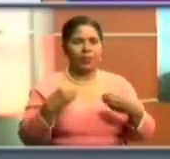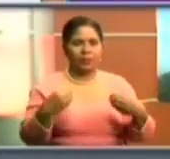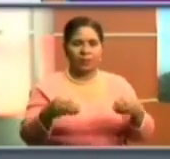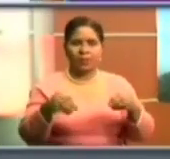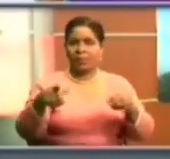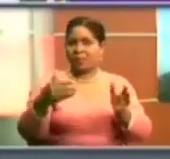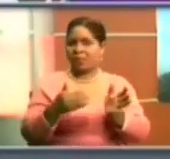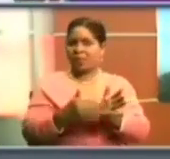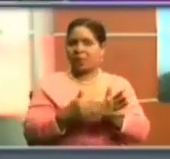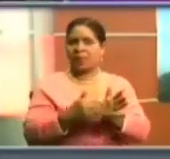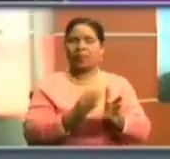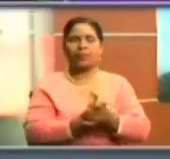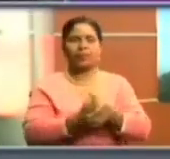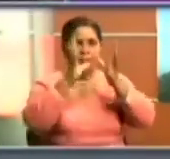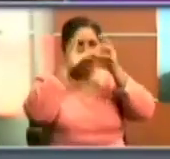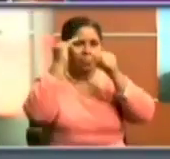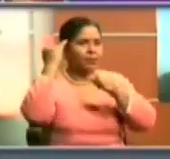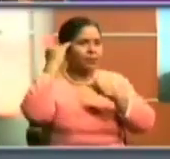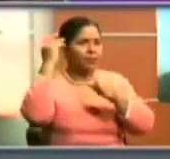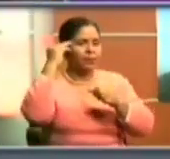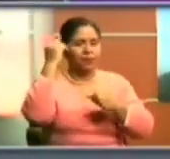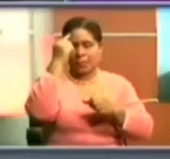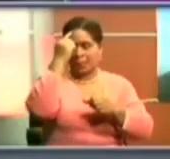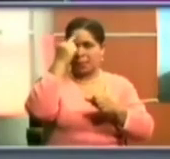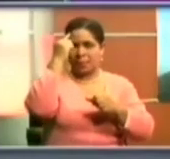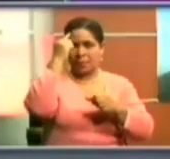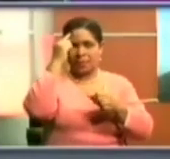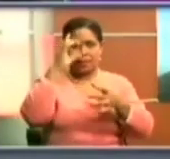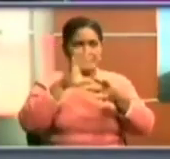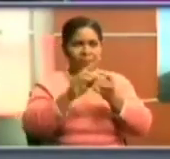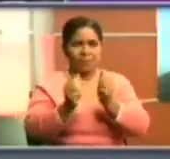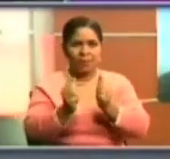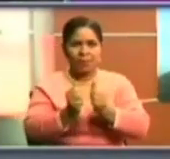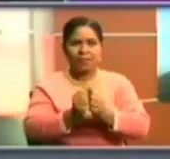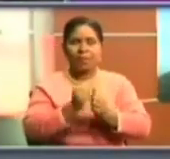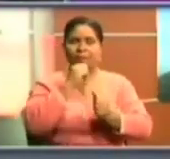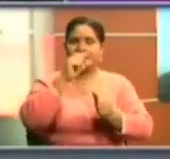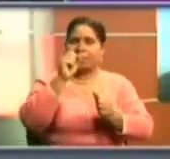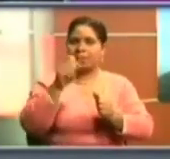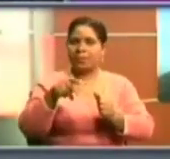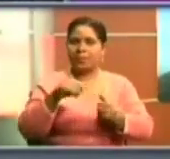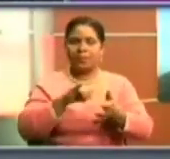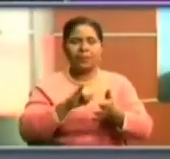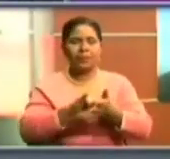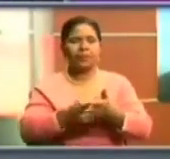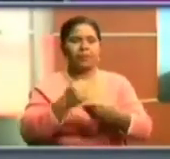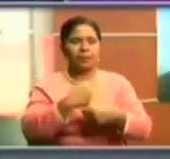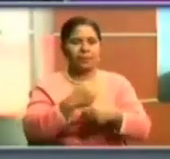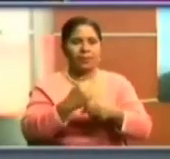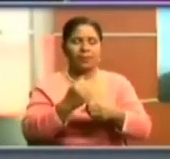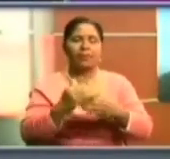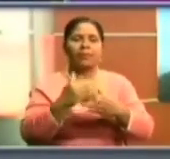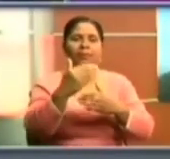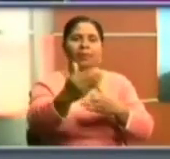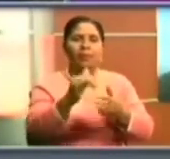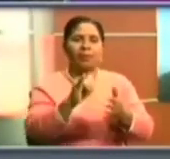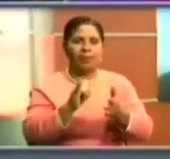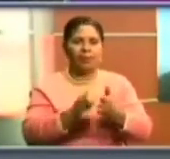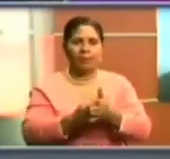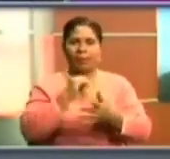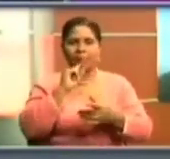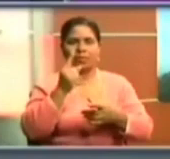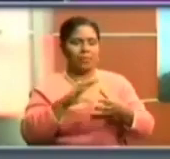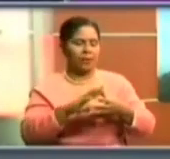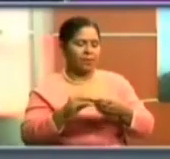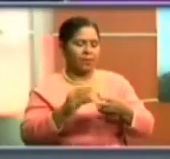l'autre encore. Président Jovenel Moïse pensait que coopération décentralisée entre deux pays doit aller plus loin qu'ils ont assise